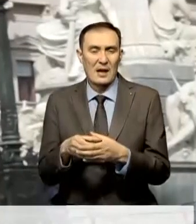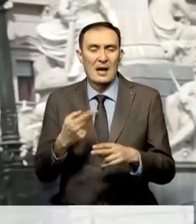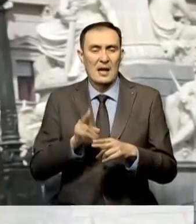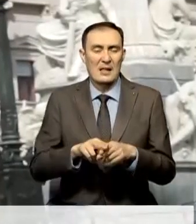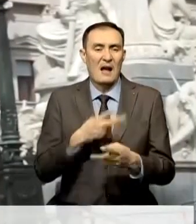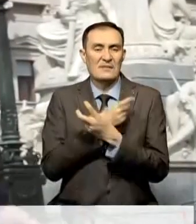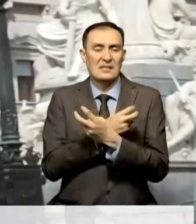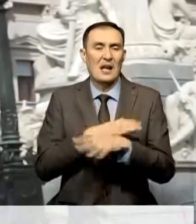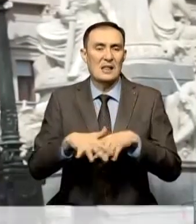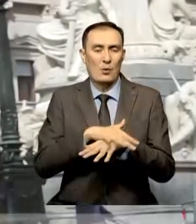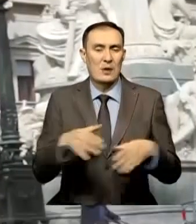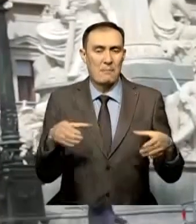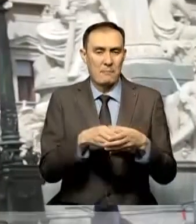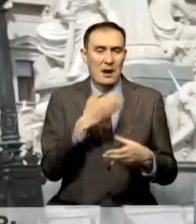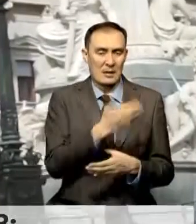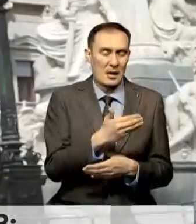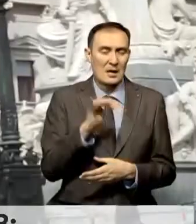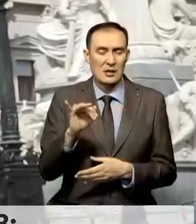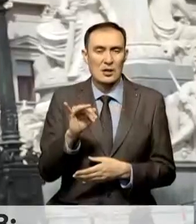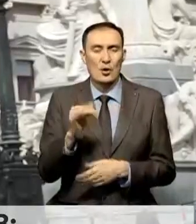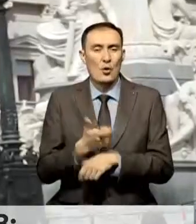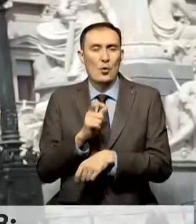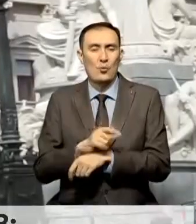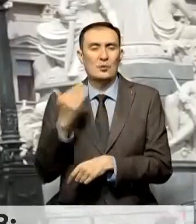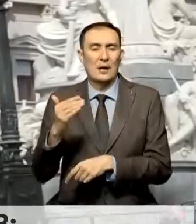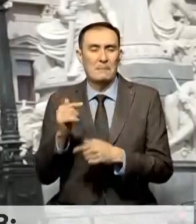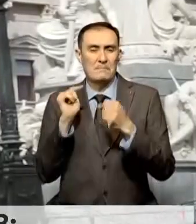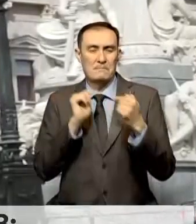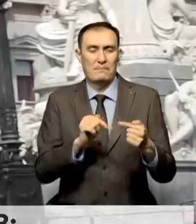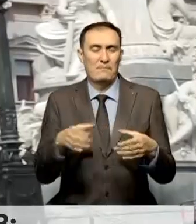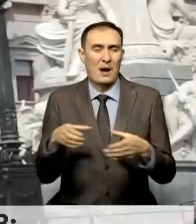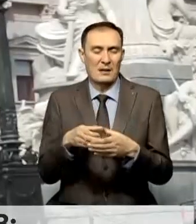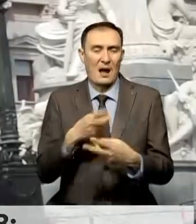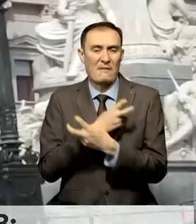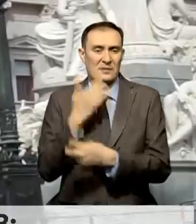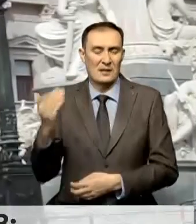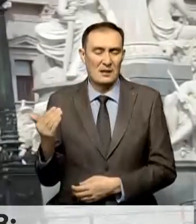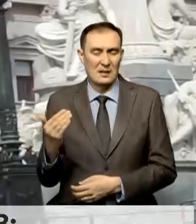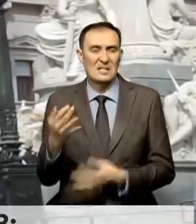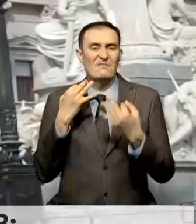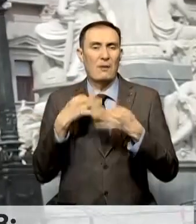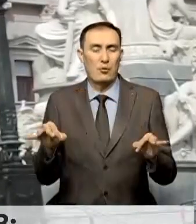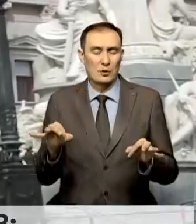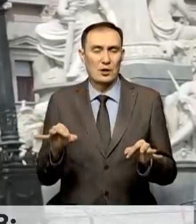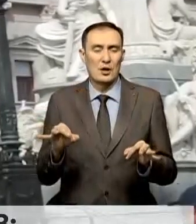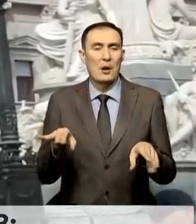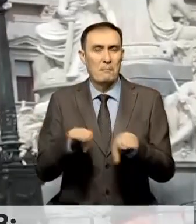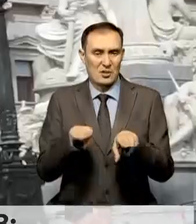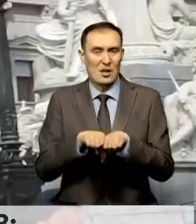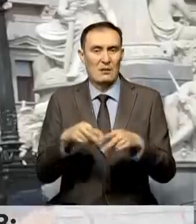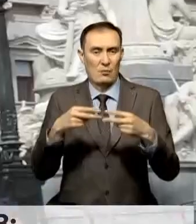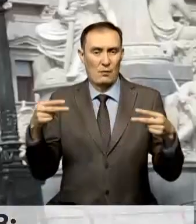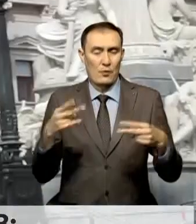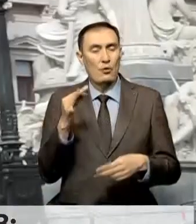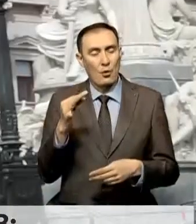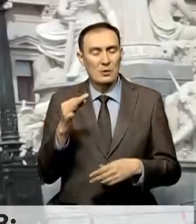консервативная австрийская народная партия и ультраправая австрийская партия свободы идут почти вровень.